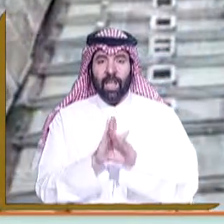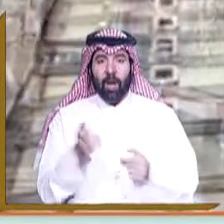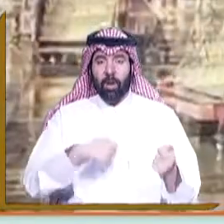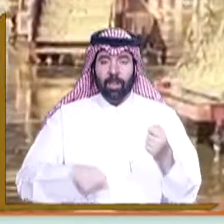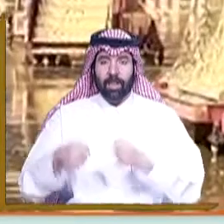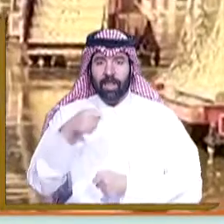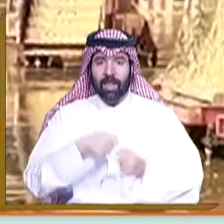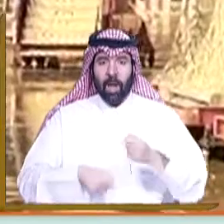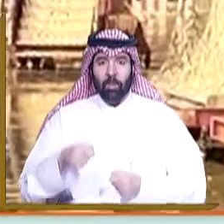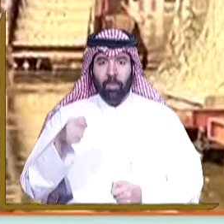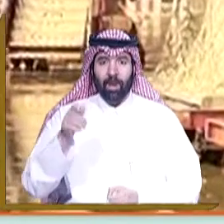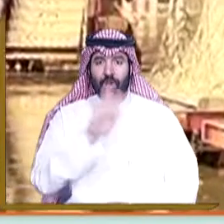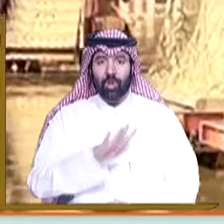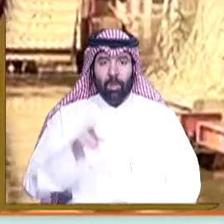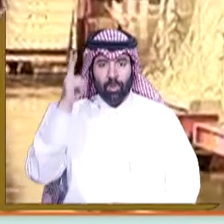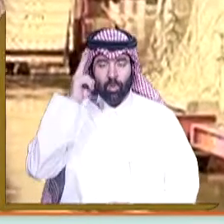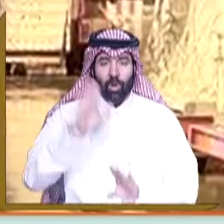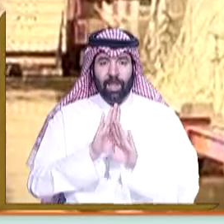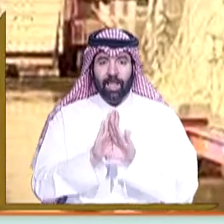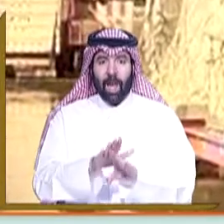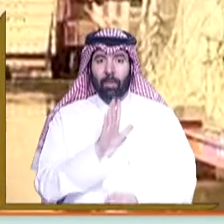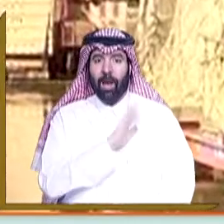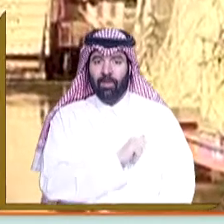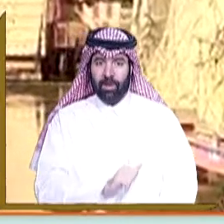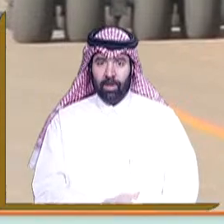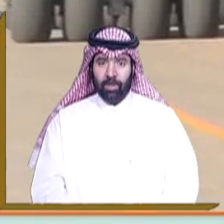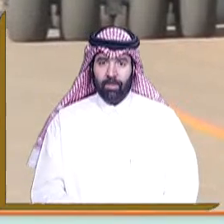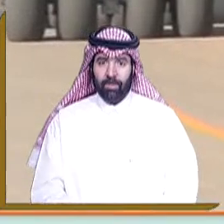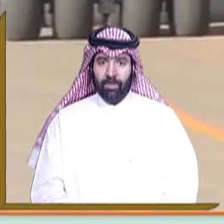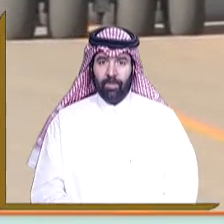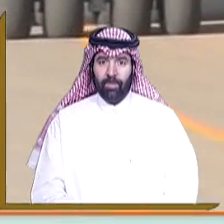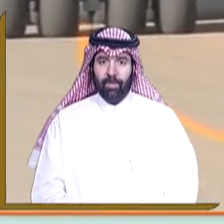الشعب الفلسطيني الشقيق في قطاع غزة.